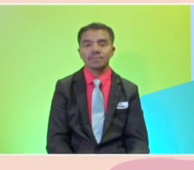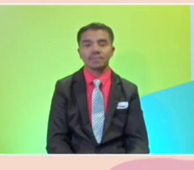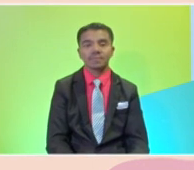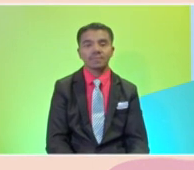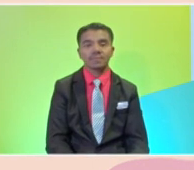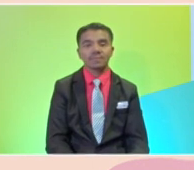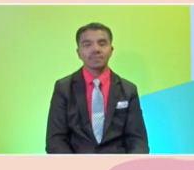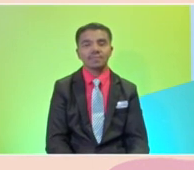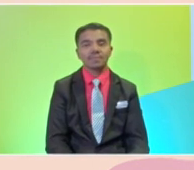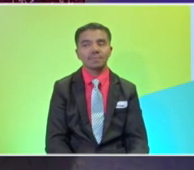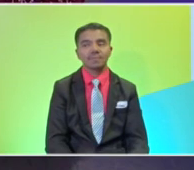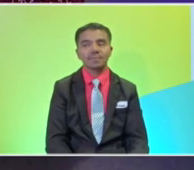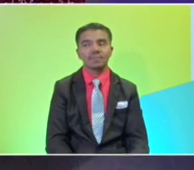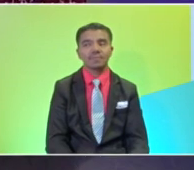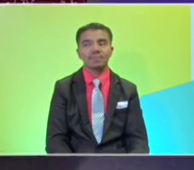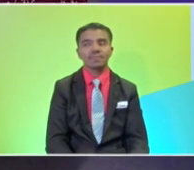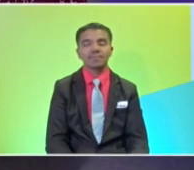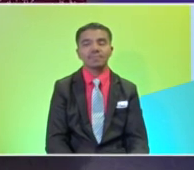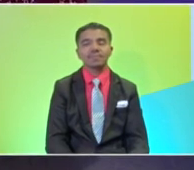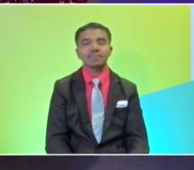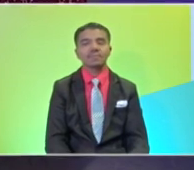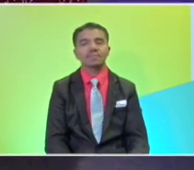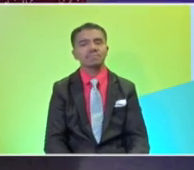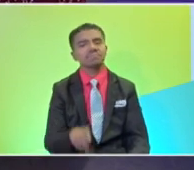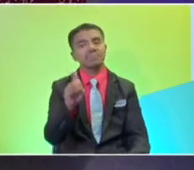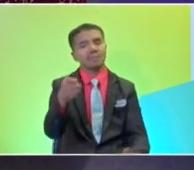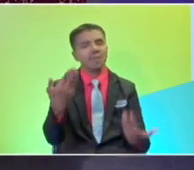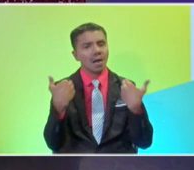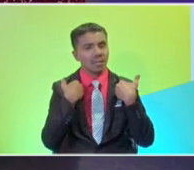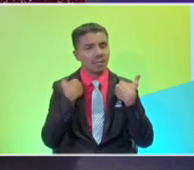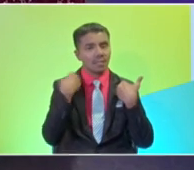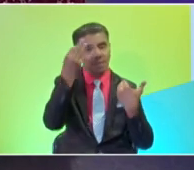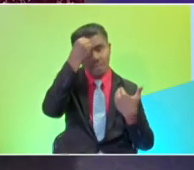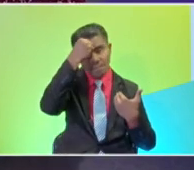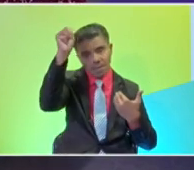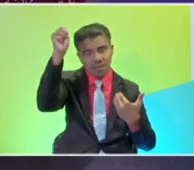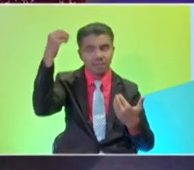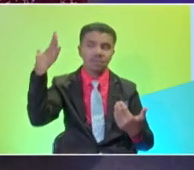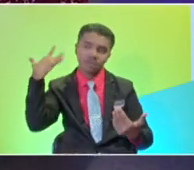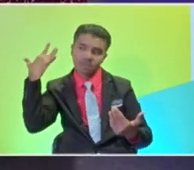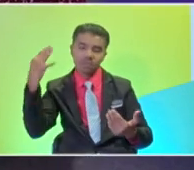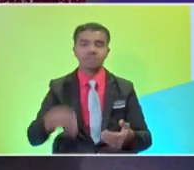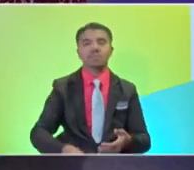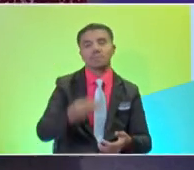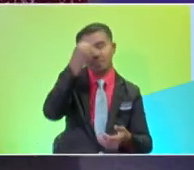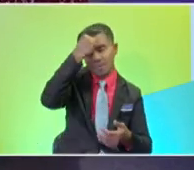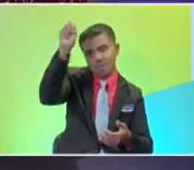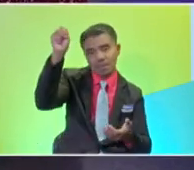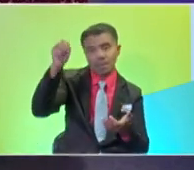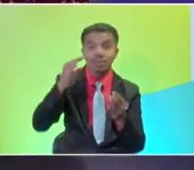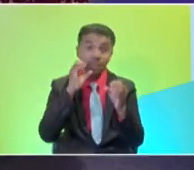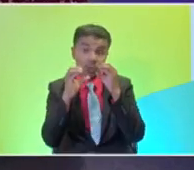Ar aalan awalan kemahiran mendengar Yang kedua kita ada kemahiran bertutup alkalam